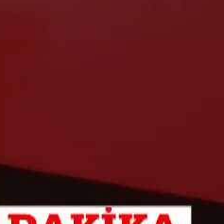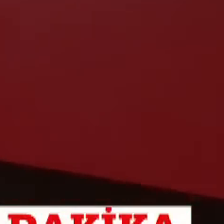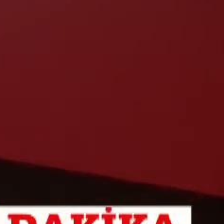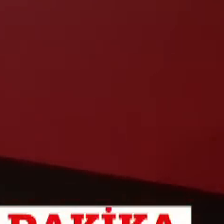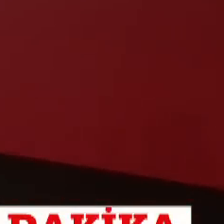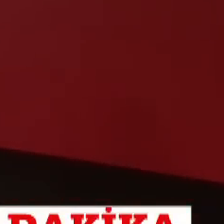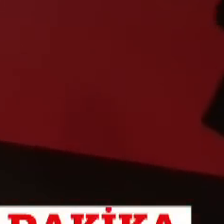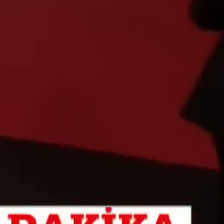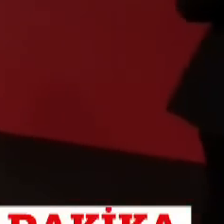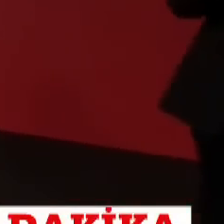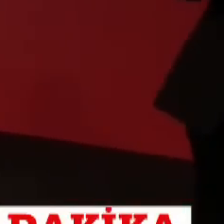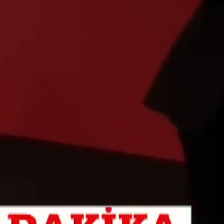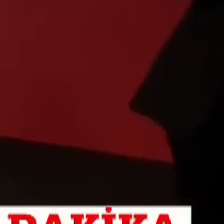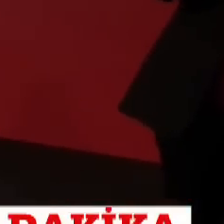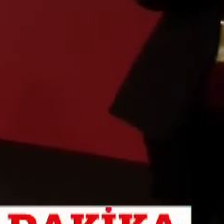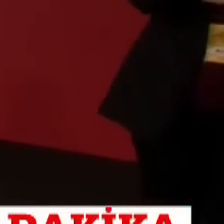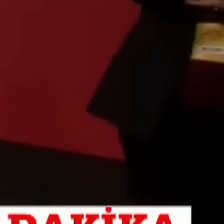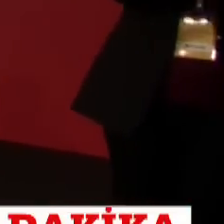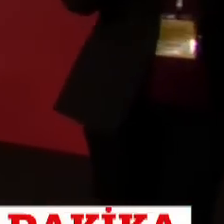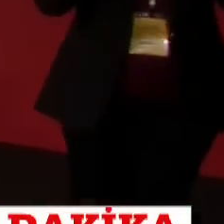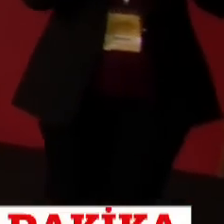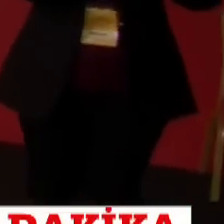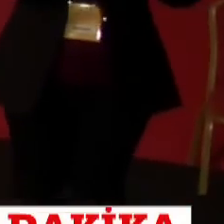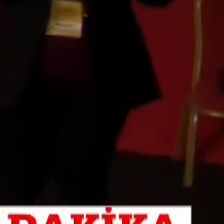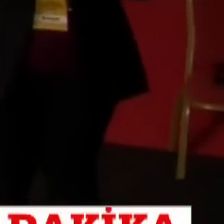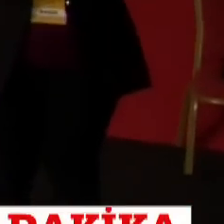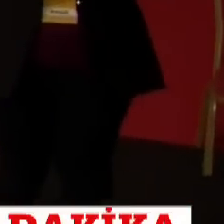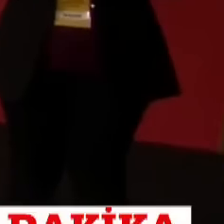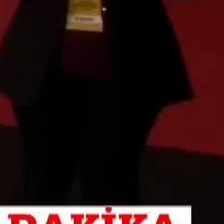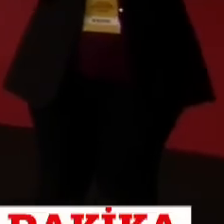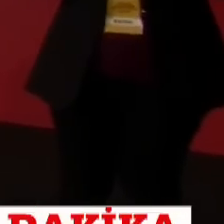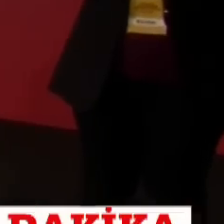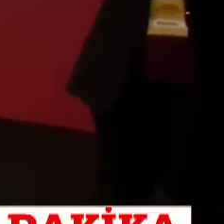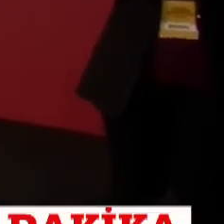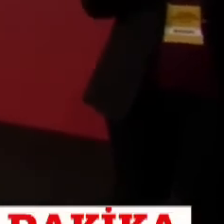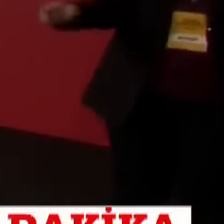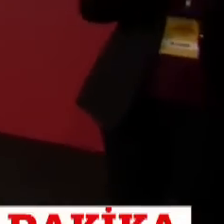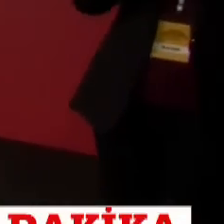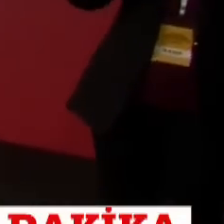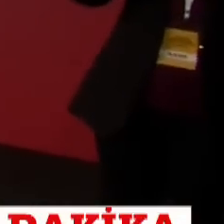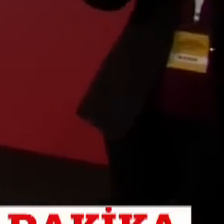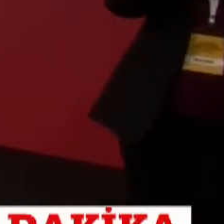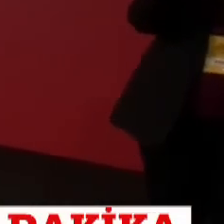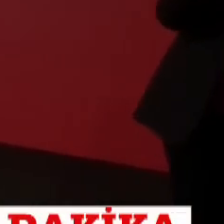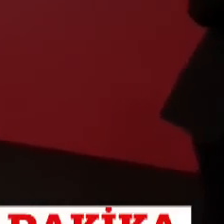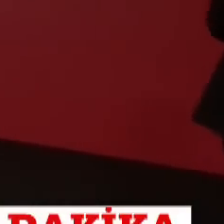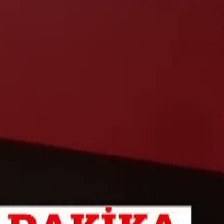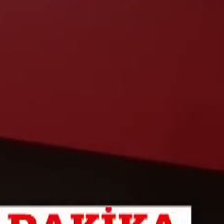İstanbul'dan Samsun'a giderken tarihe not düştüğü gibi bir kaydı not